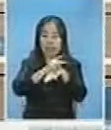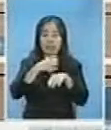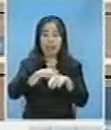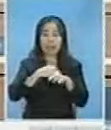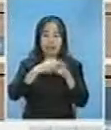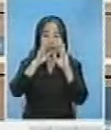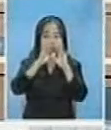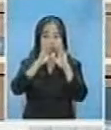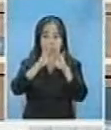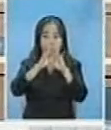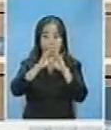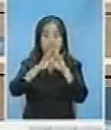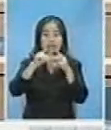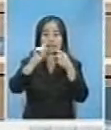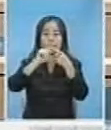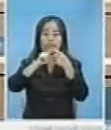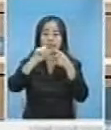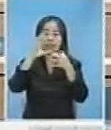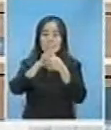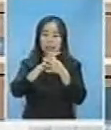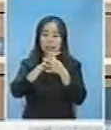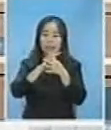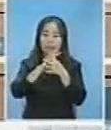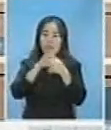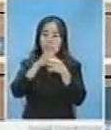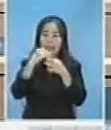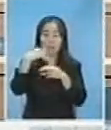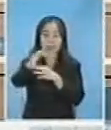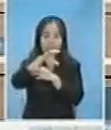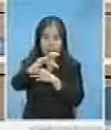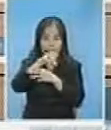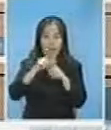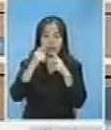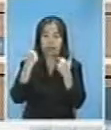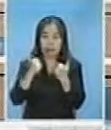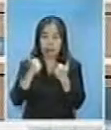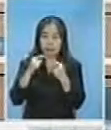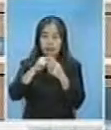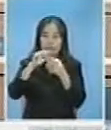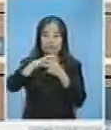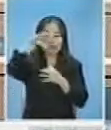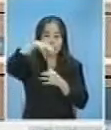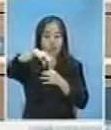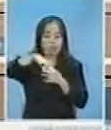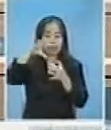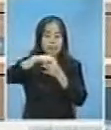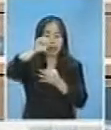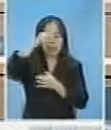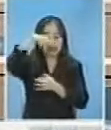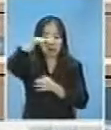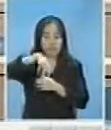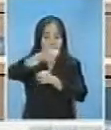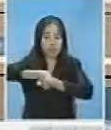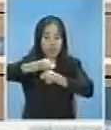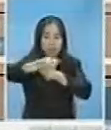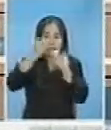ากไปอีกประเด็นนะครับในเรื่องของกลุ่มนะครับโดยเฉพาะกลุ่มสหกรณ์การเกษตรในยุคปัจจุบันนะครับ